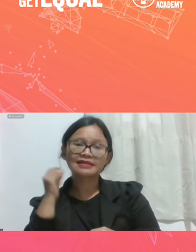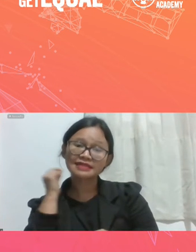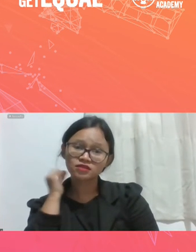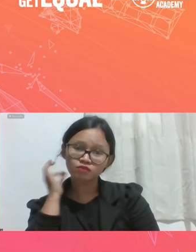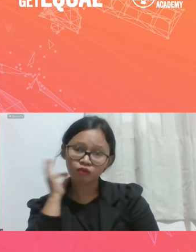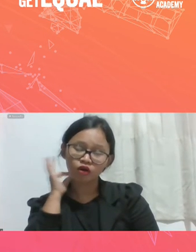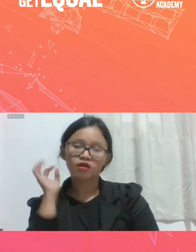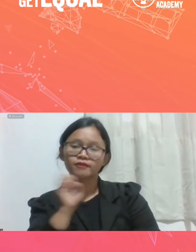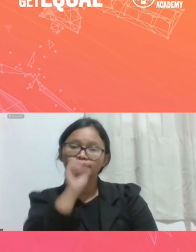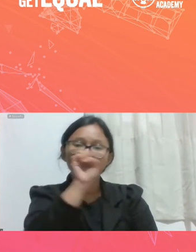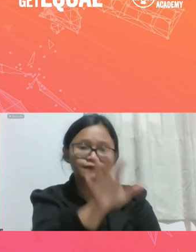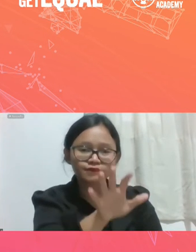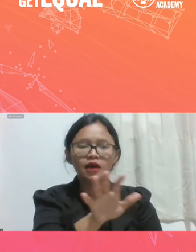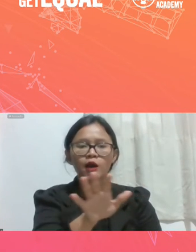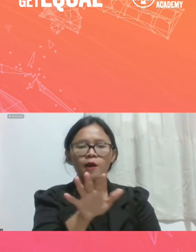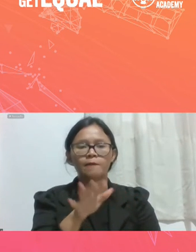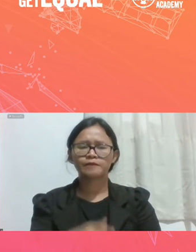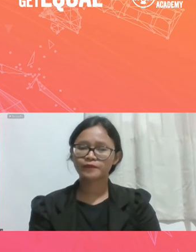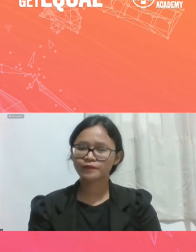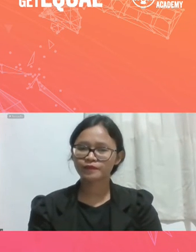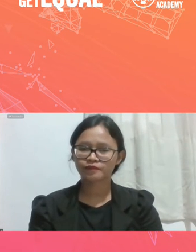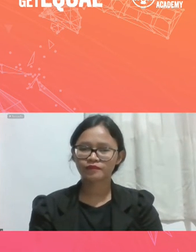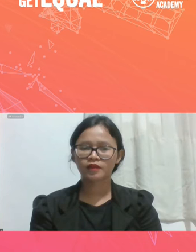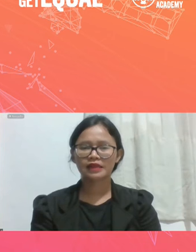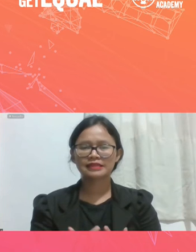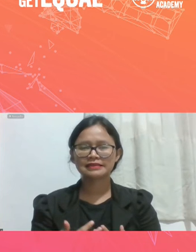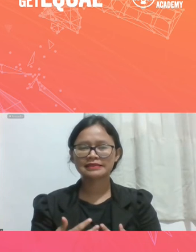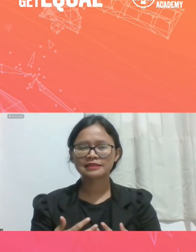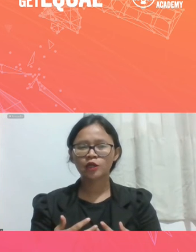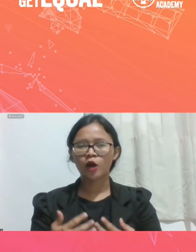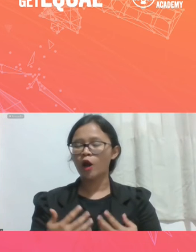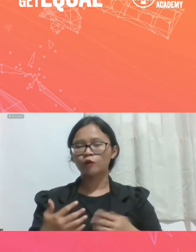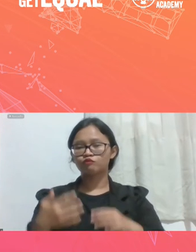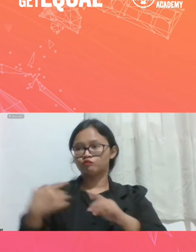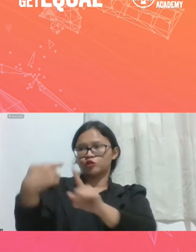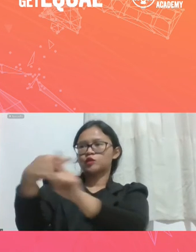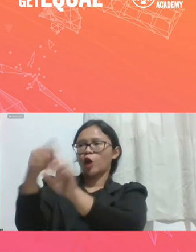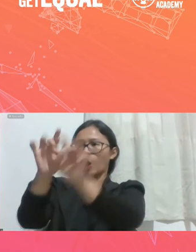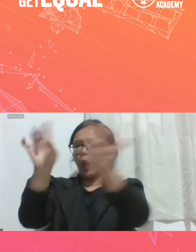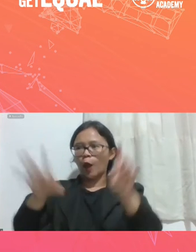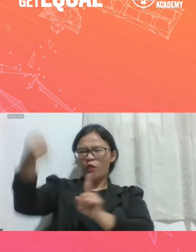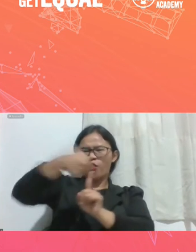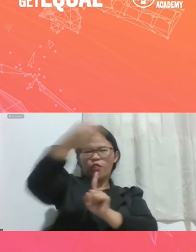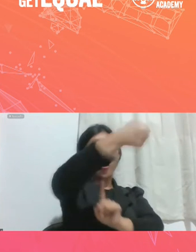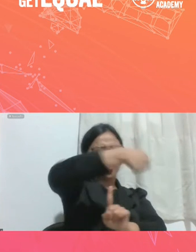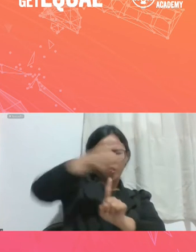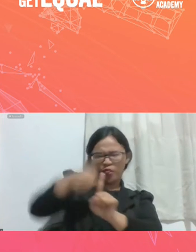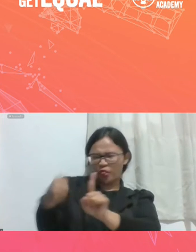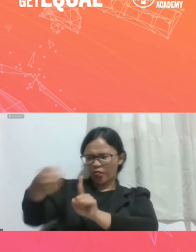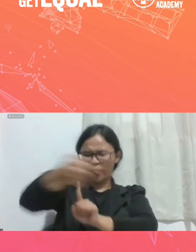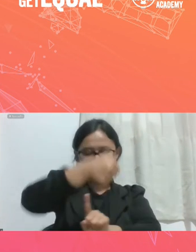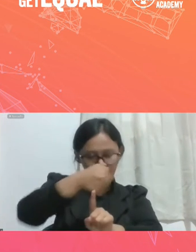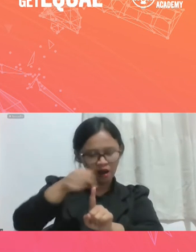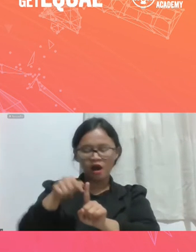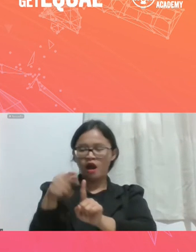sosial gitu ya, lalu kemudian bisa di tanda kutip mungkin dibully rame-rame gitu ya. Tapi terima kasih Kak Tika sudah berbagi